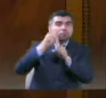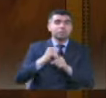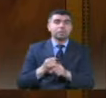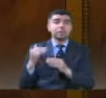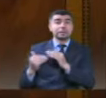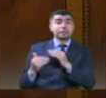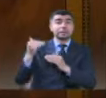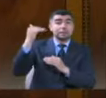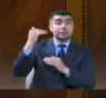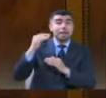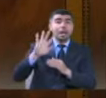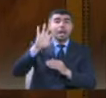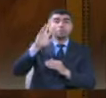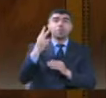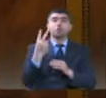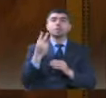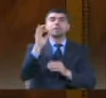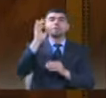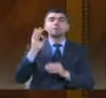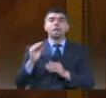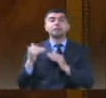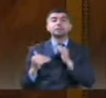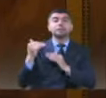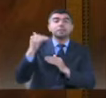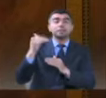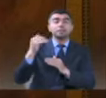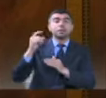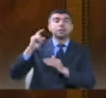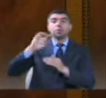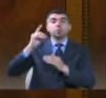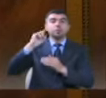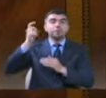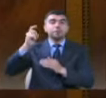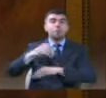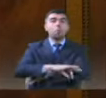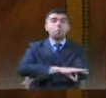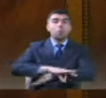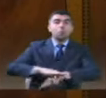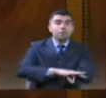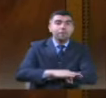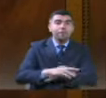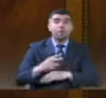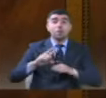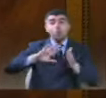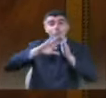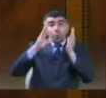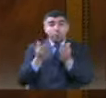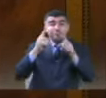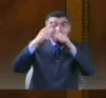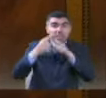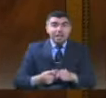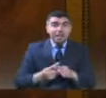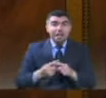في الأجور ب 25% في القطاعين العام والخاص مما يتطلب 27 مليار درهم